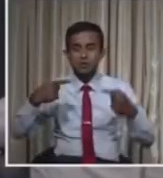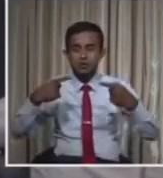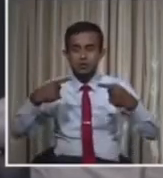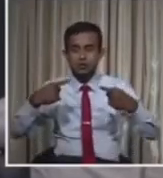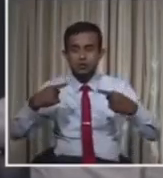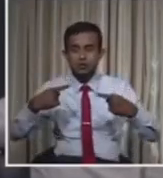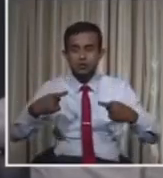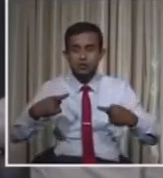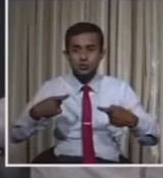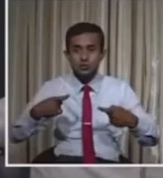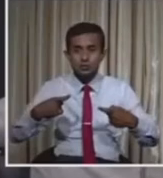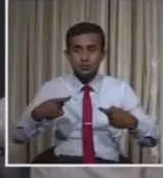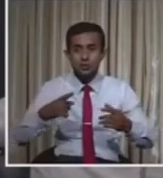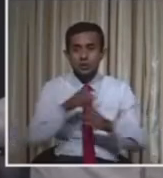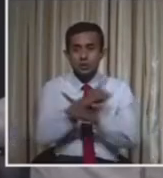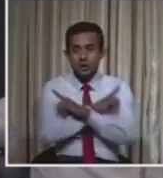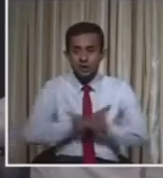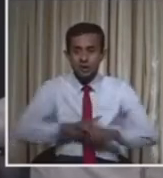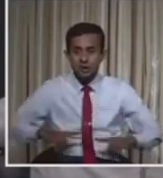වශයෙන් එල්.ටී.ටී.